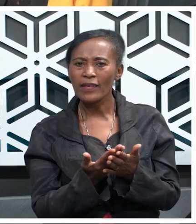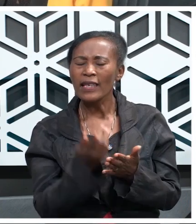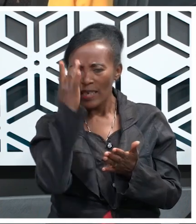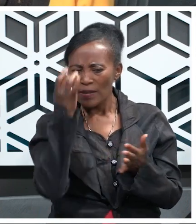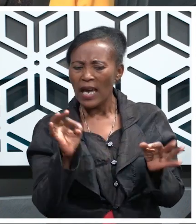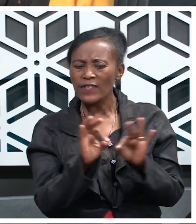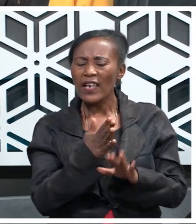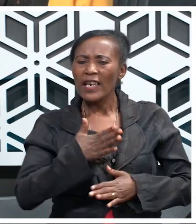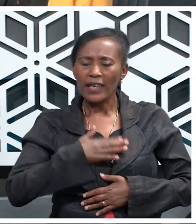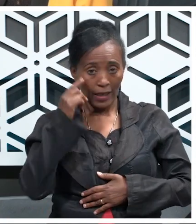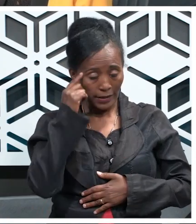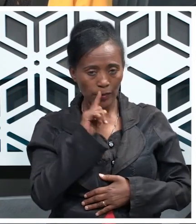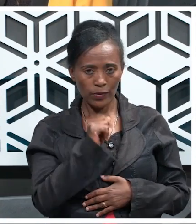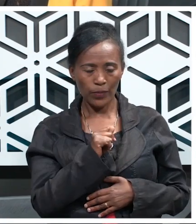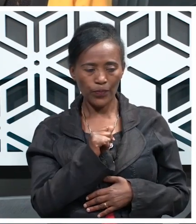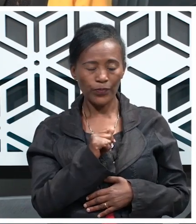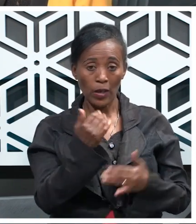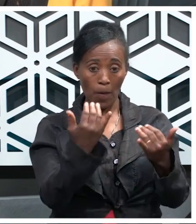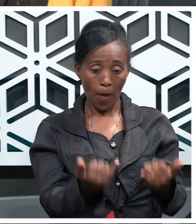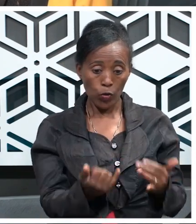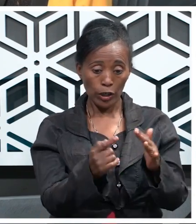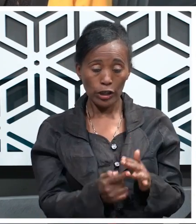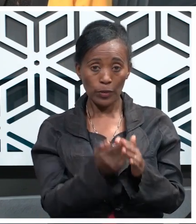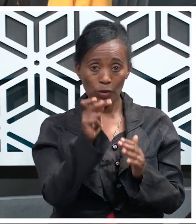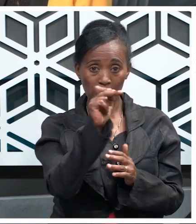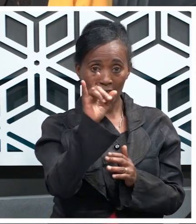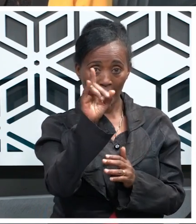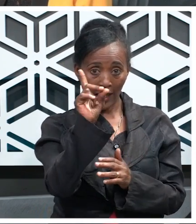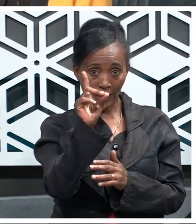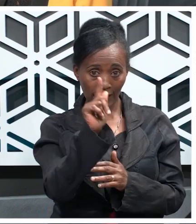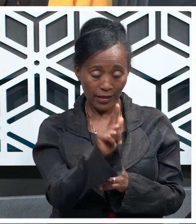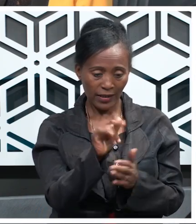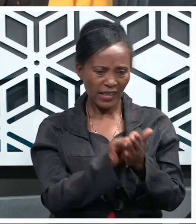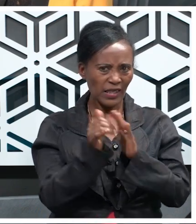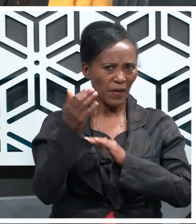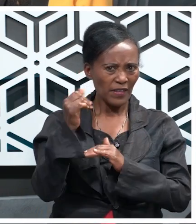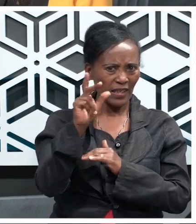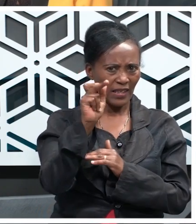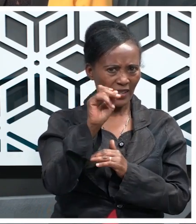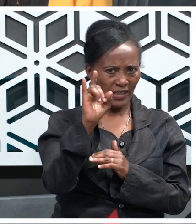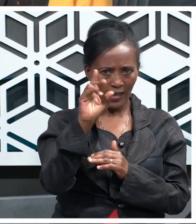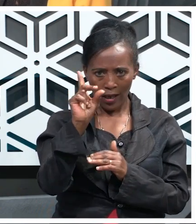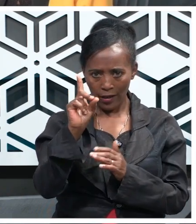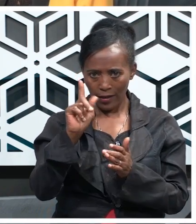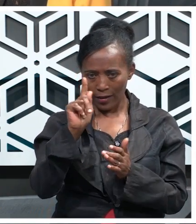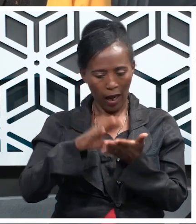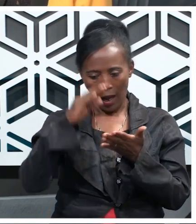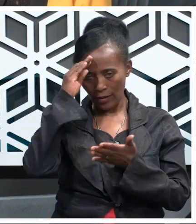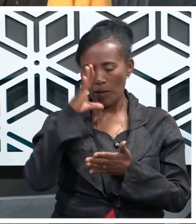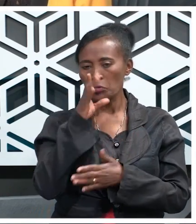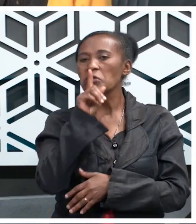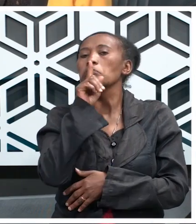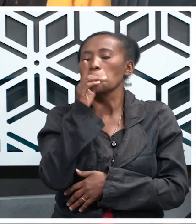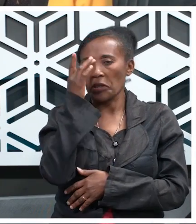ለምን አስፈልገኝ ብለሽ አሰብሽ? ያው አሁን የጀመርኩት ዲዛይኒንግ ነው። ማለት ከዚህ በፊት በዲዛይኒንግ አልተማርኩም።